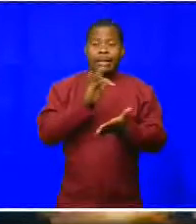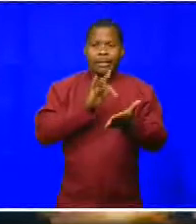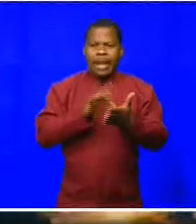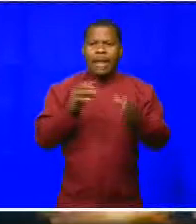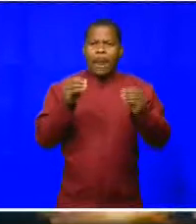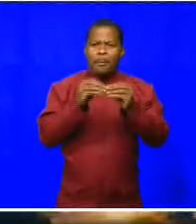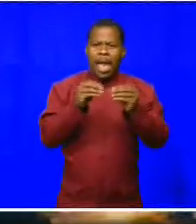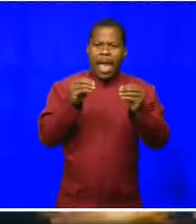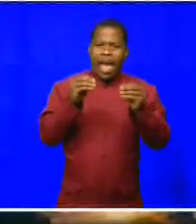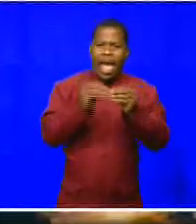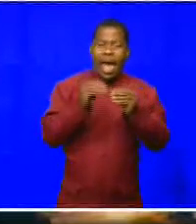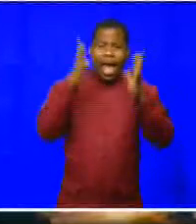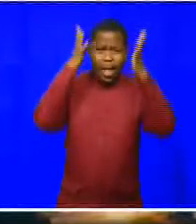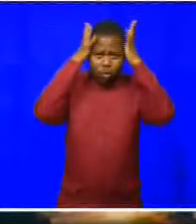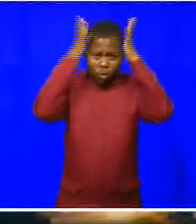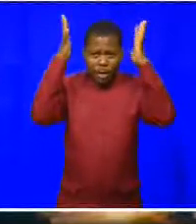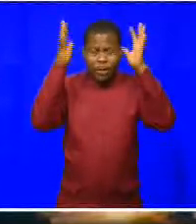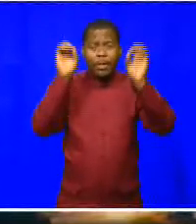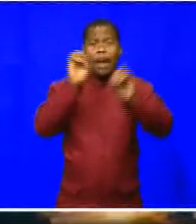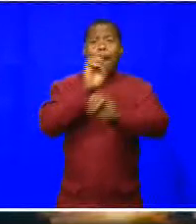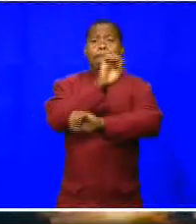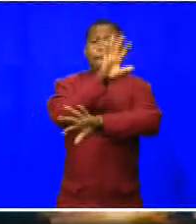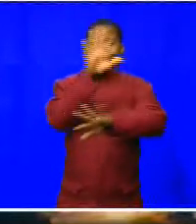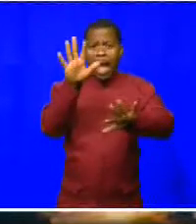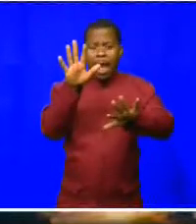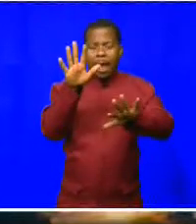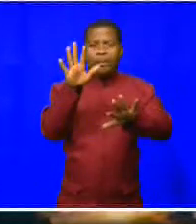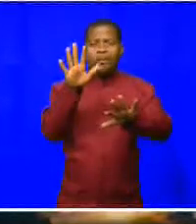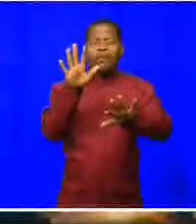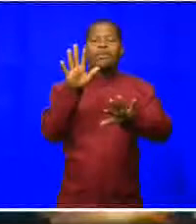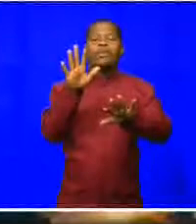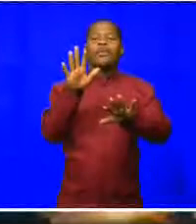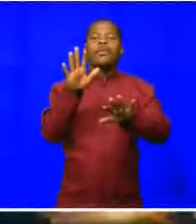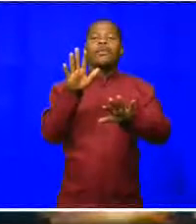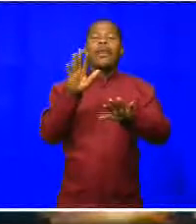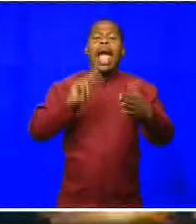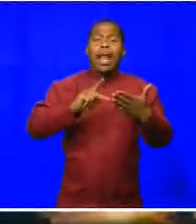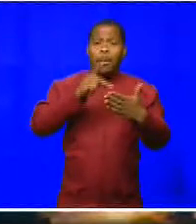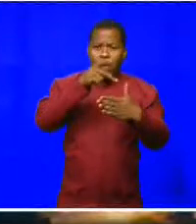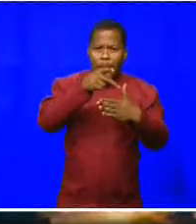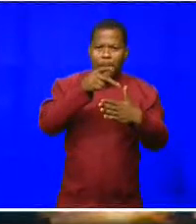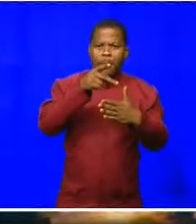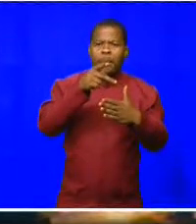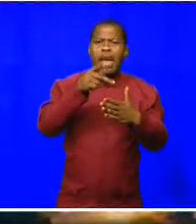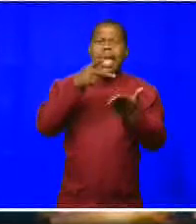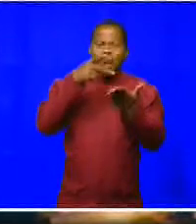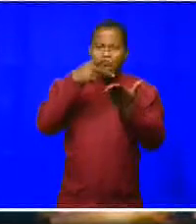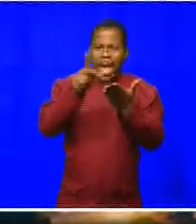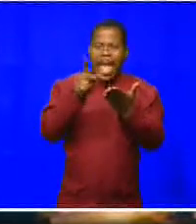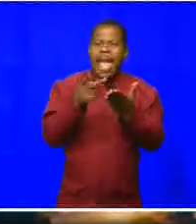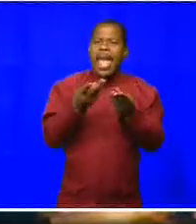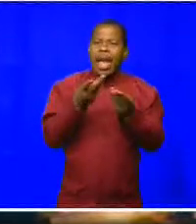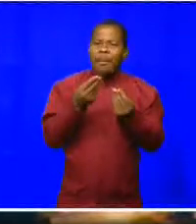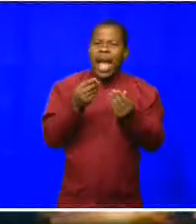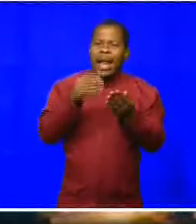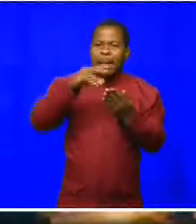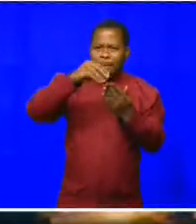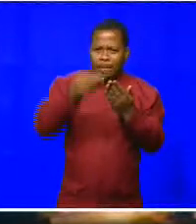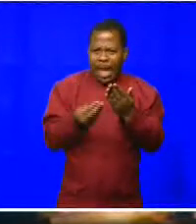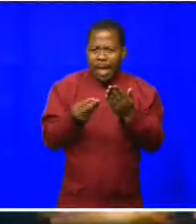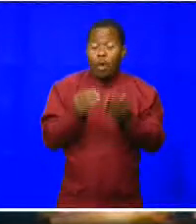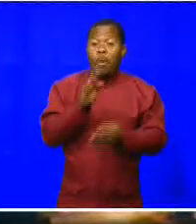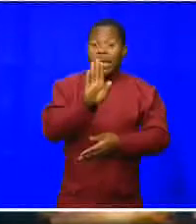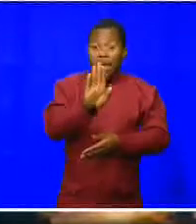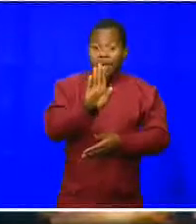lelikhulu lahulumende i-Central Bank of Eswatini ngekumiswa kwelihlelo lekubhadala ngemasheke. Lihhovisi leliphini